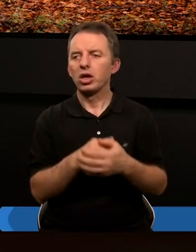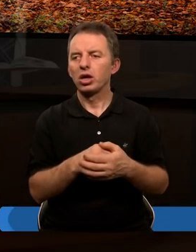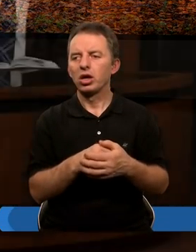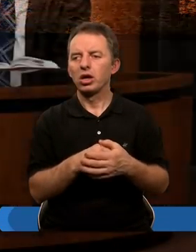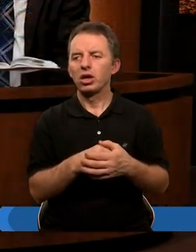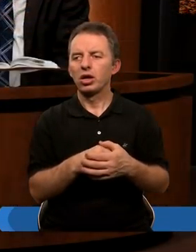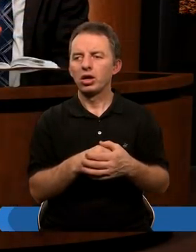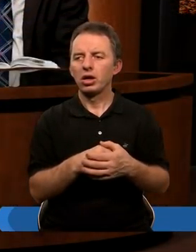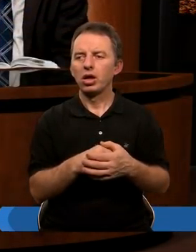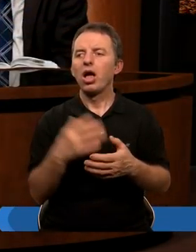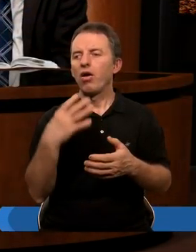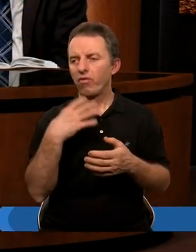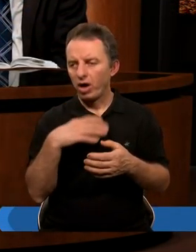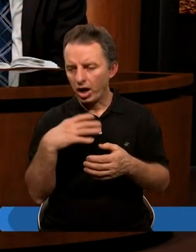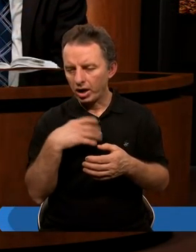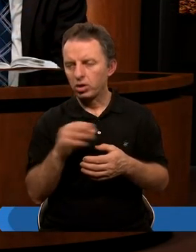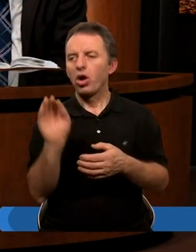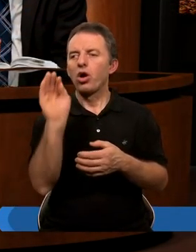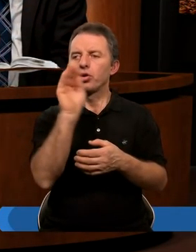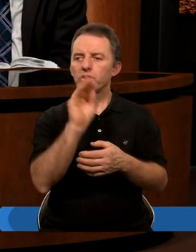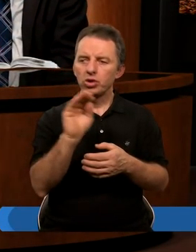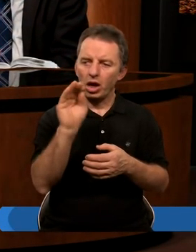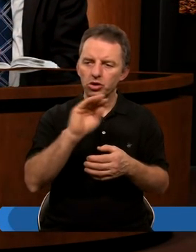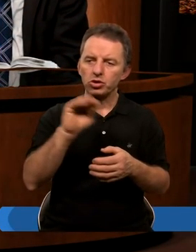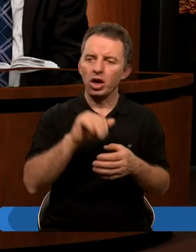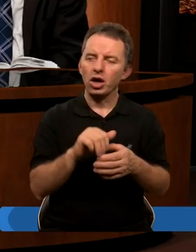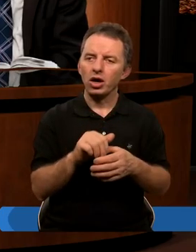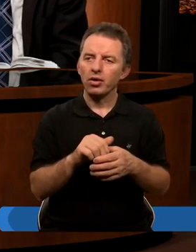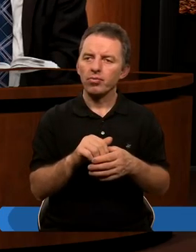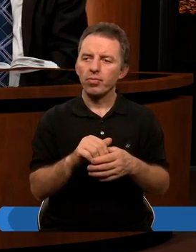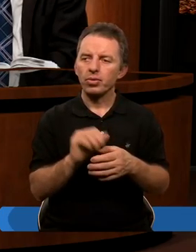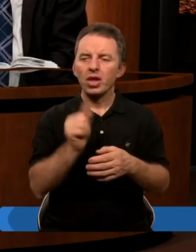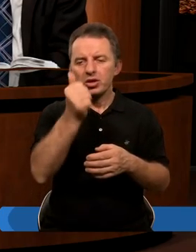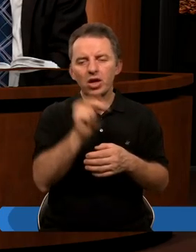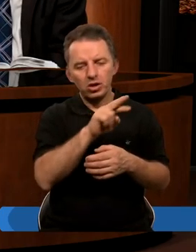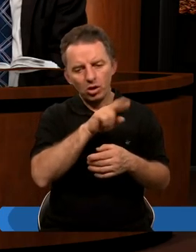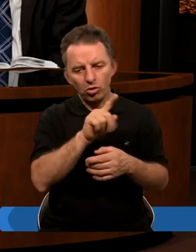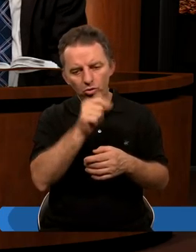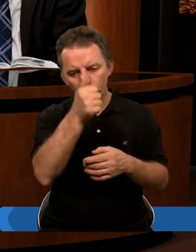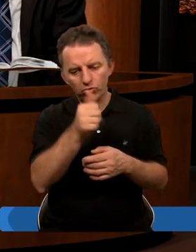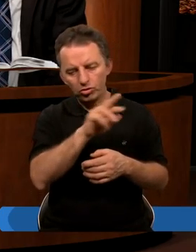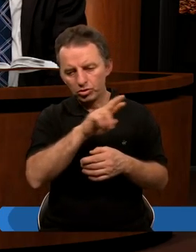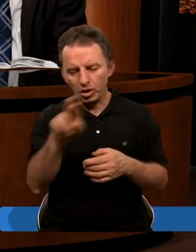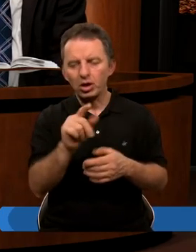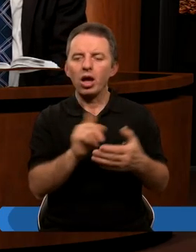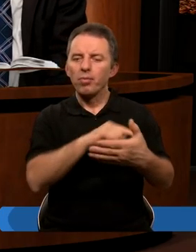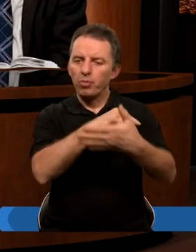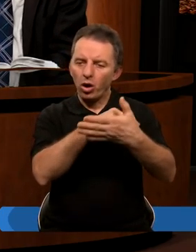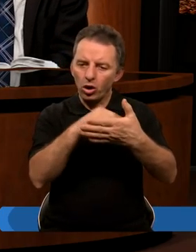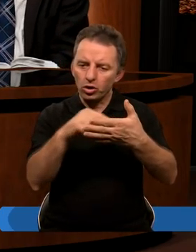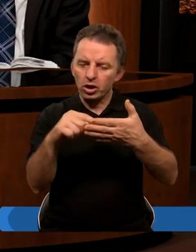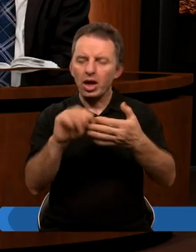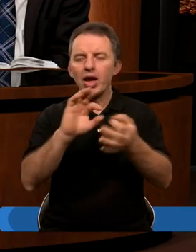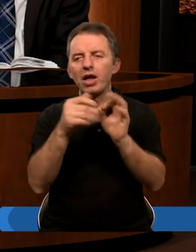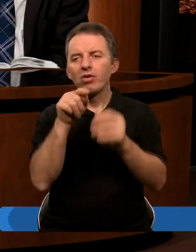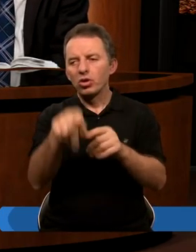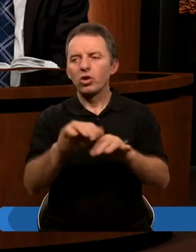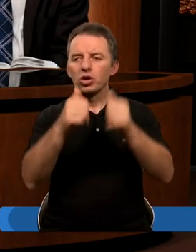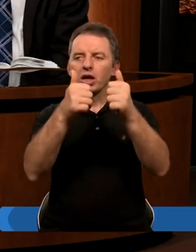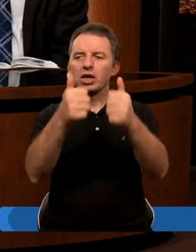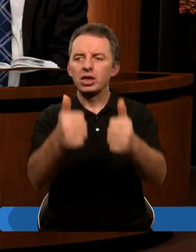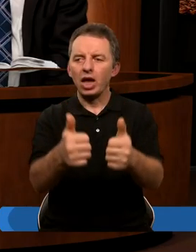Bardzo proszę. Warto jeszcze jedną rzecz podkreślić. Nawet gdy to